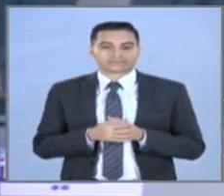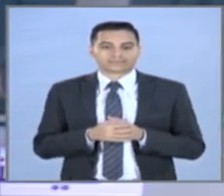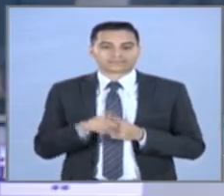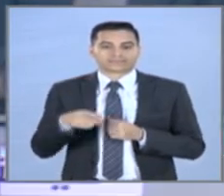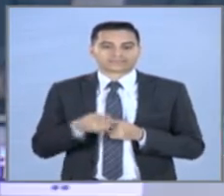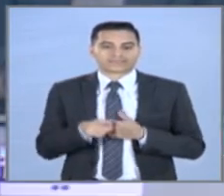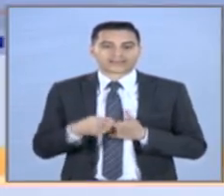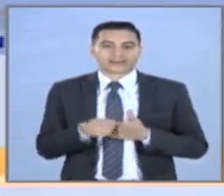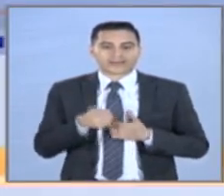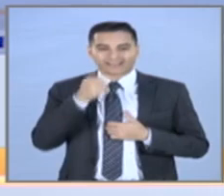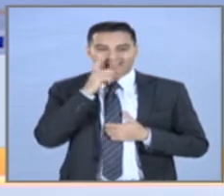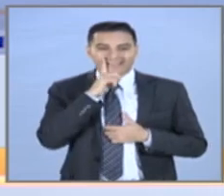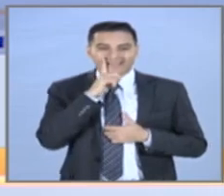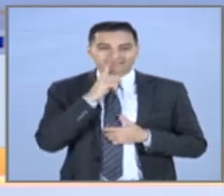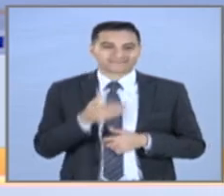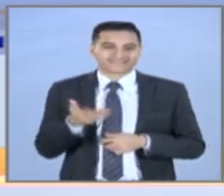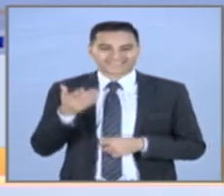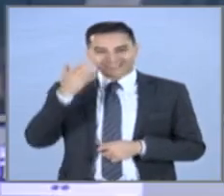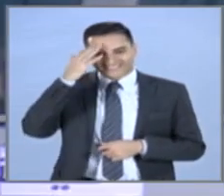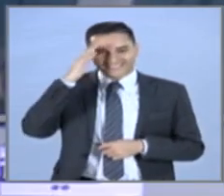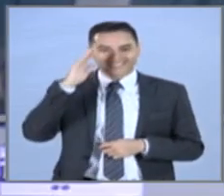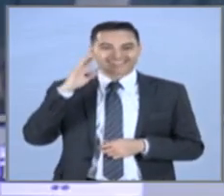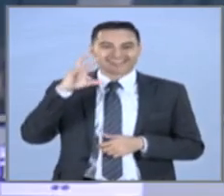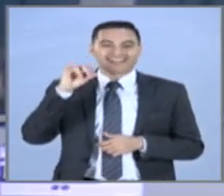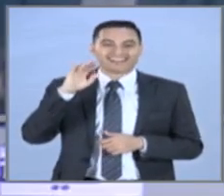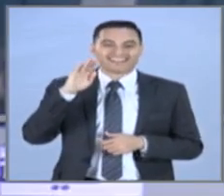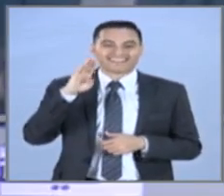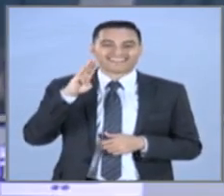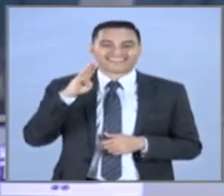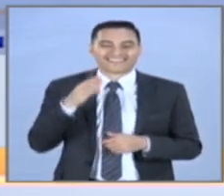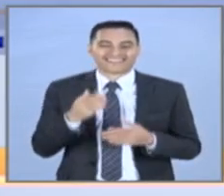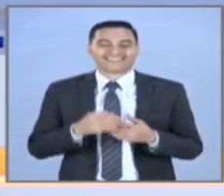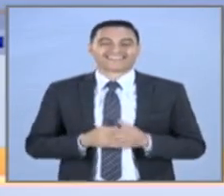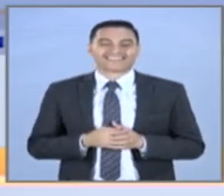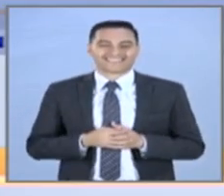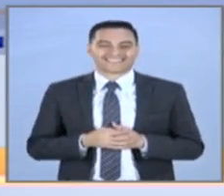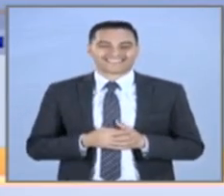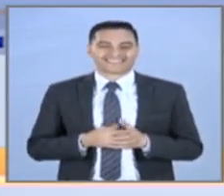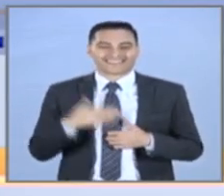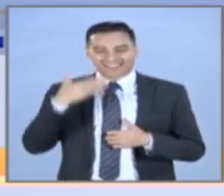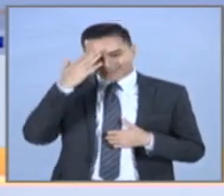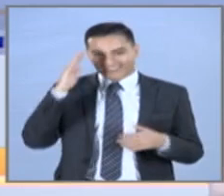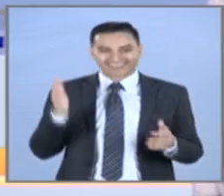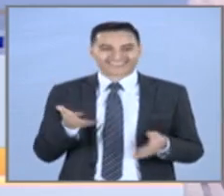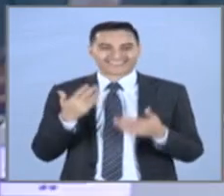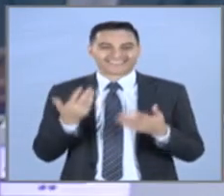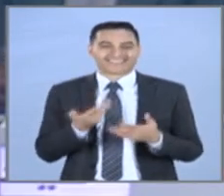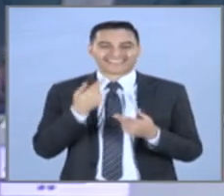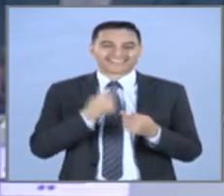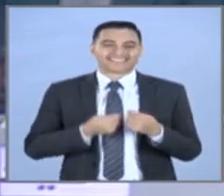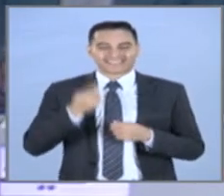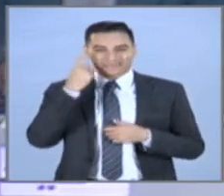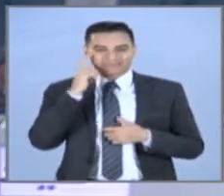التعبان مستخرج منه السم. المسك دي جديدة. أنا قلت أي حاجة مستخرجها وخلاص.